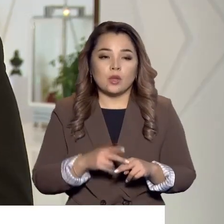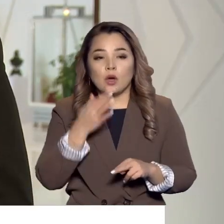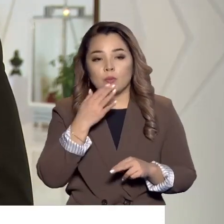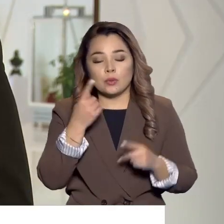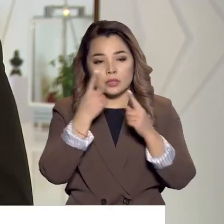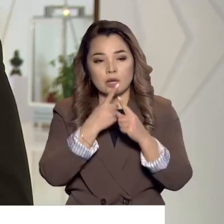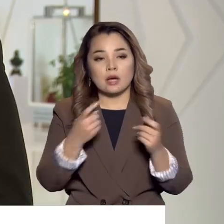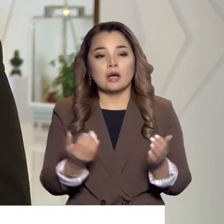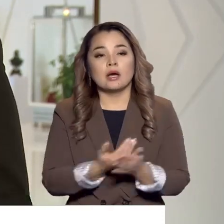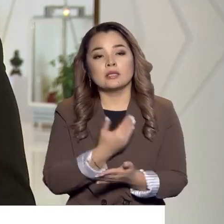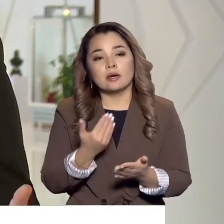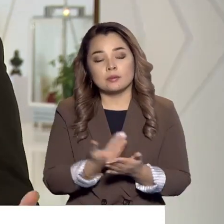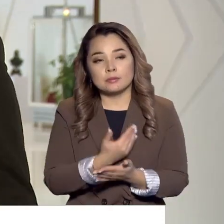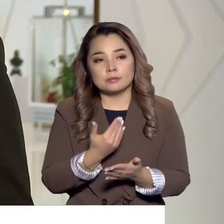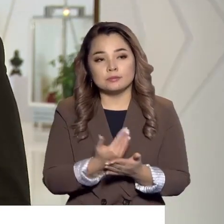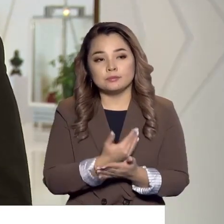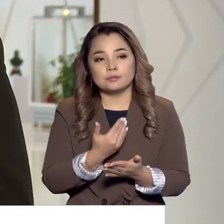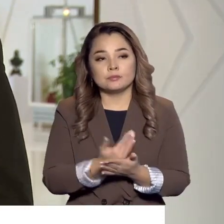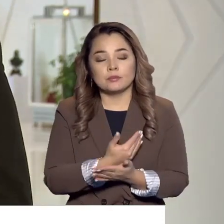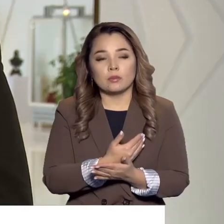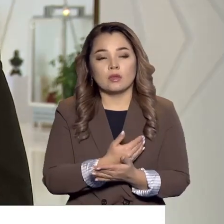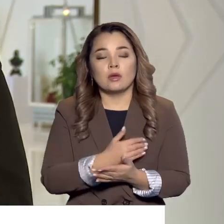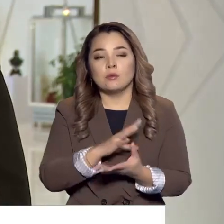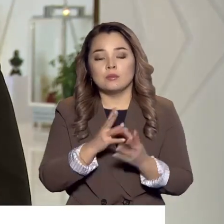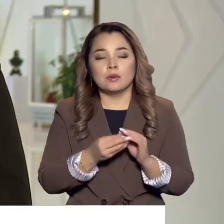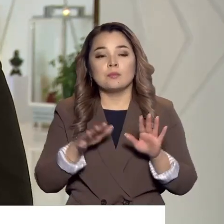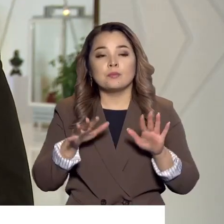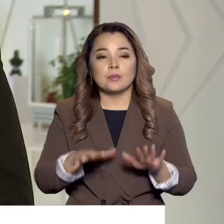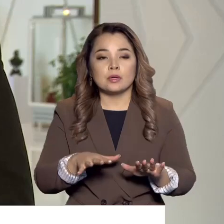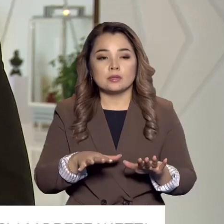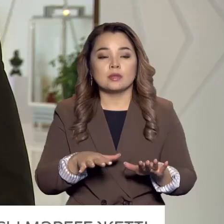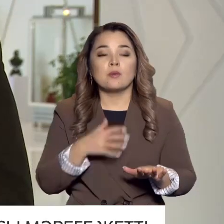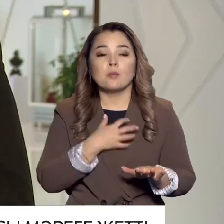бұқаралық ақпарат құралдарының алатын орны, маңызы,